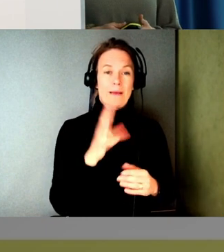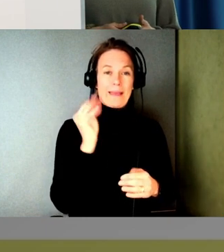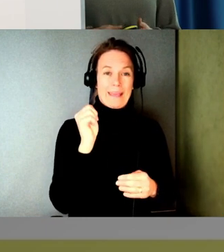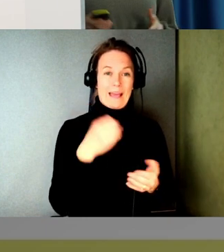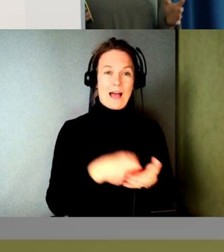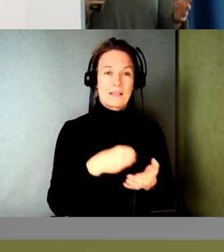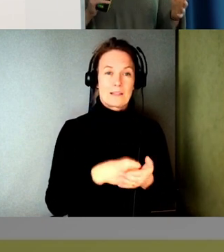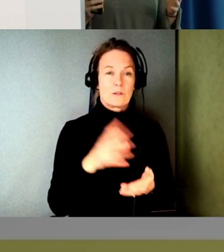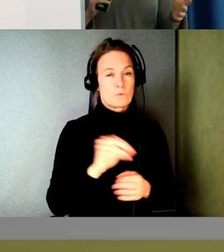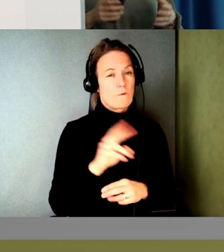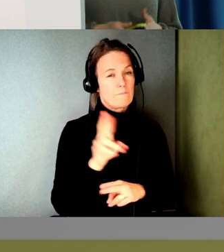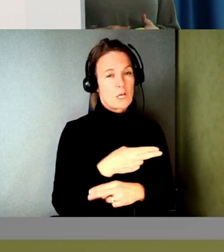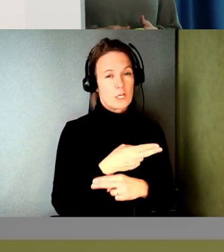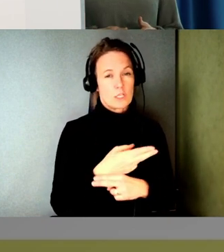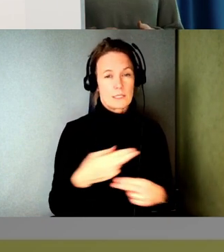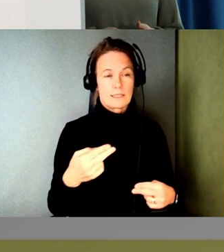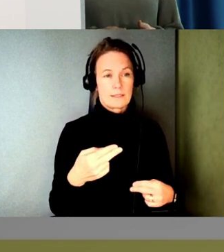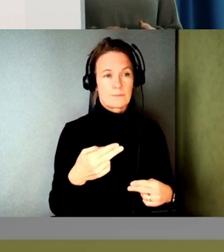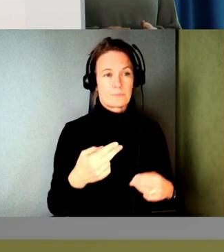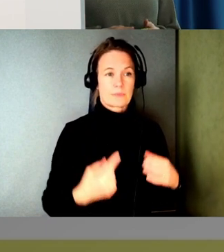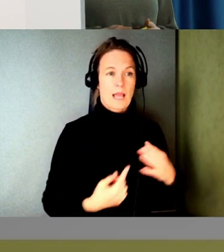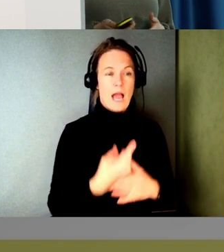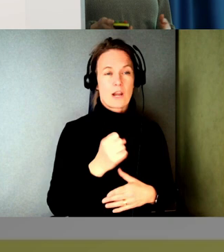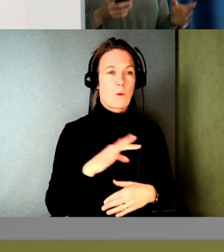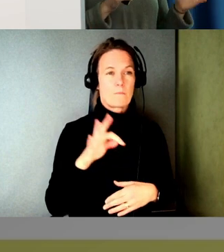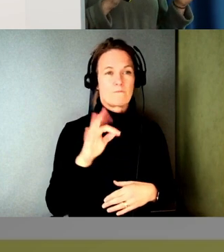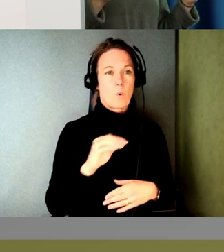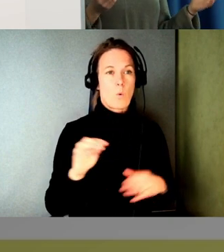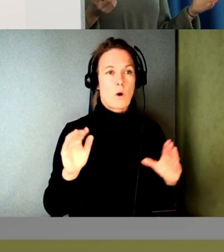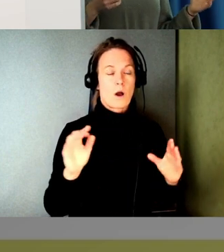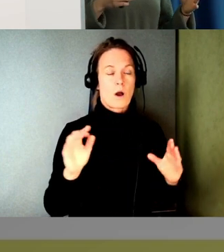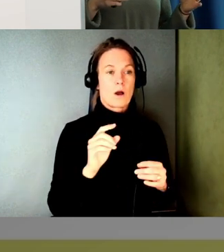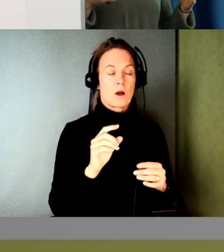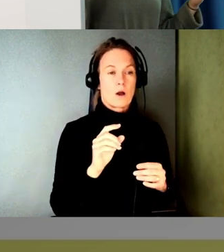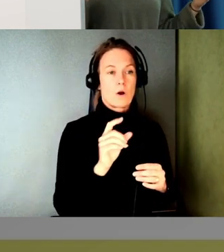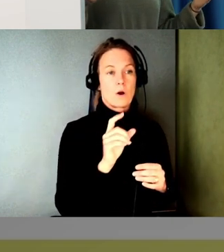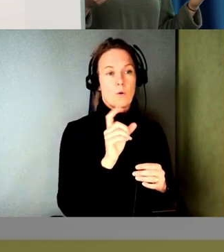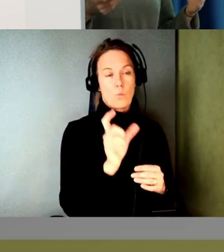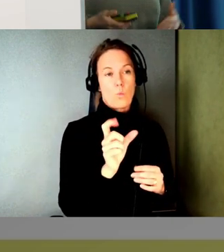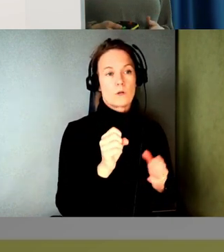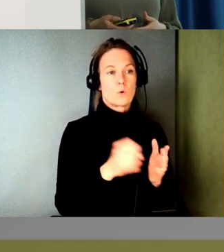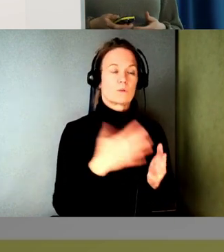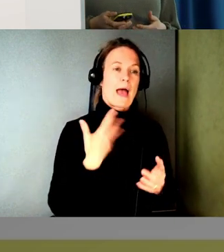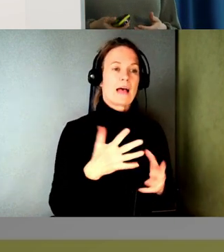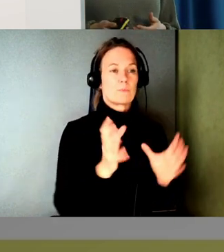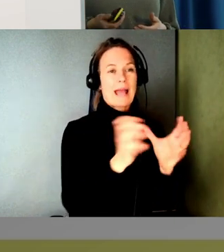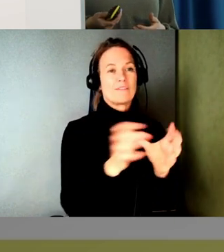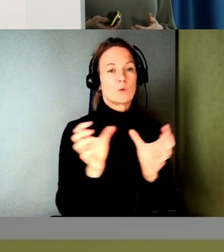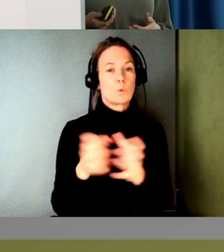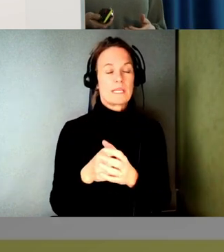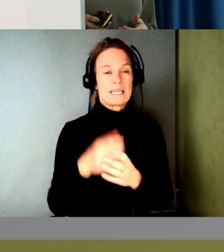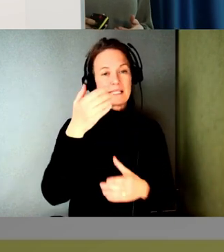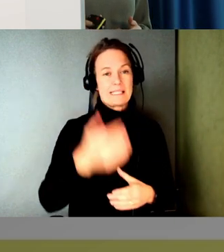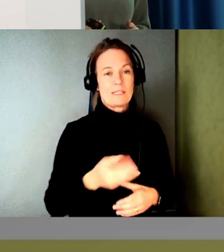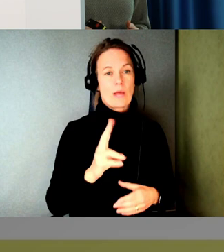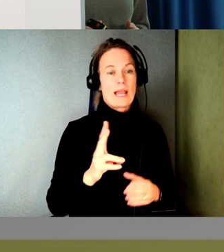det ganska vanligt att det handlar om färre ord när det till exempel är kategori sidor eller produktsidor Eh för då